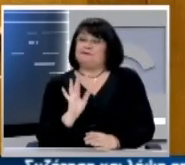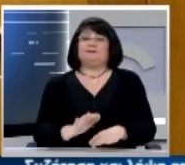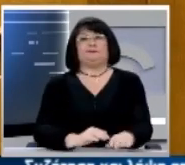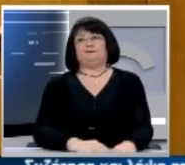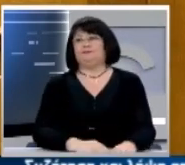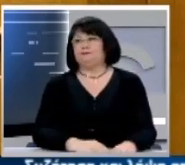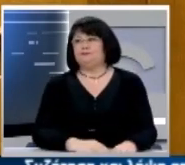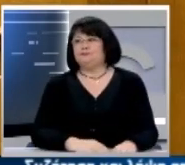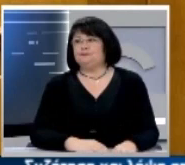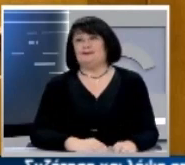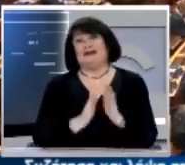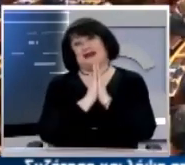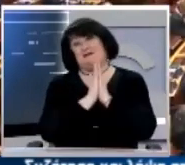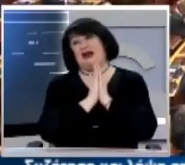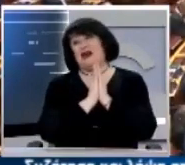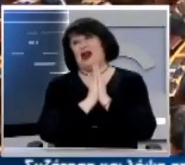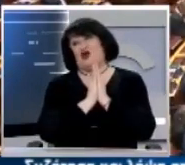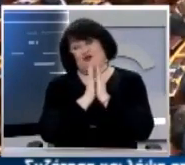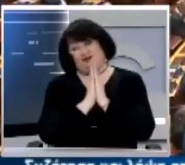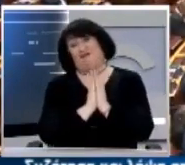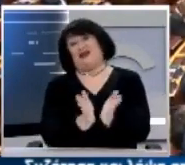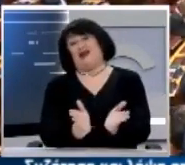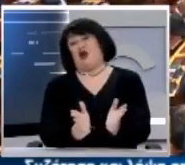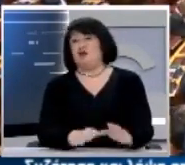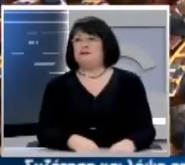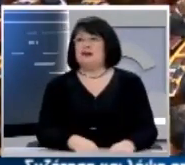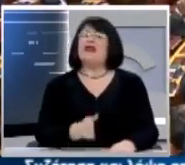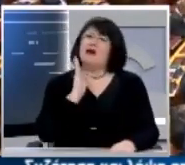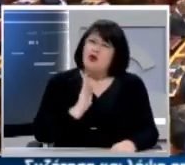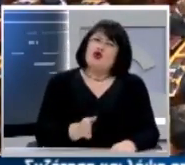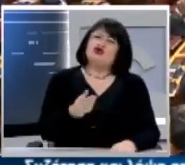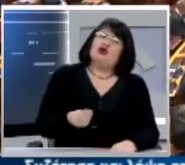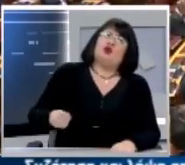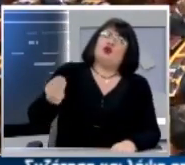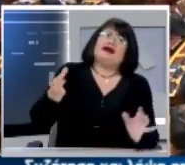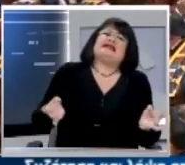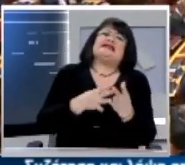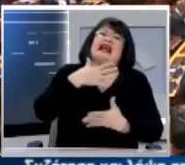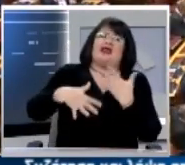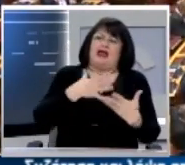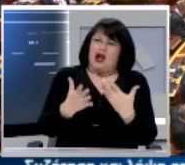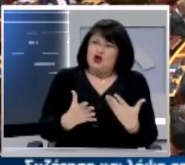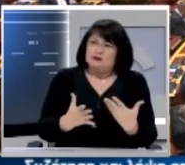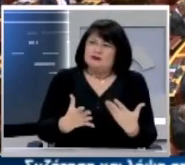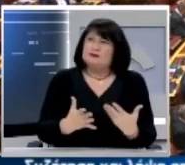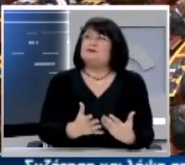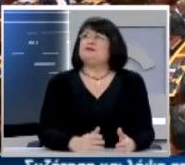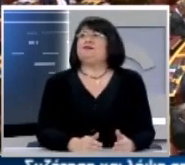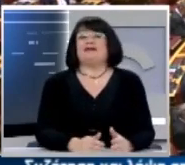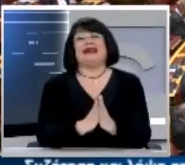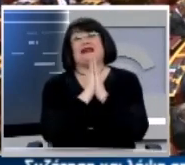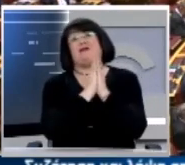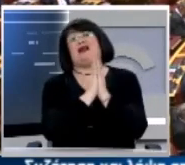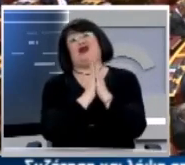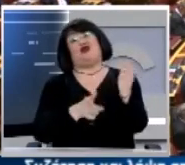τους οποίους υπήρχε, θα τα πει και ο κύριος Πολάκης, εσωτερική πληροφόρηση της Νοβάρτης για το κούρεμα των